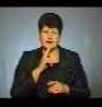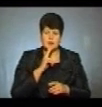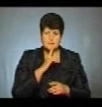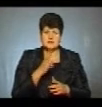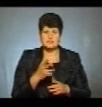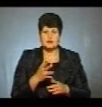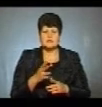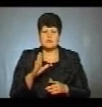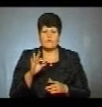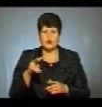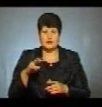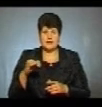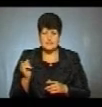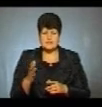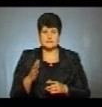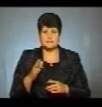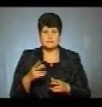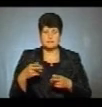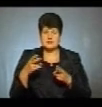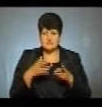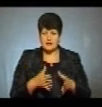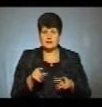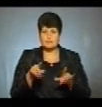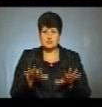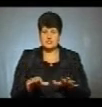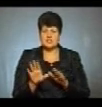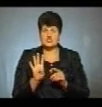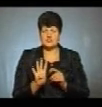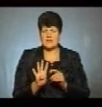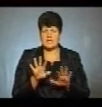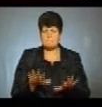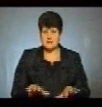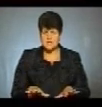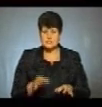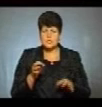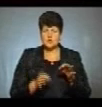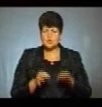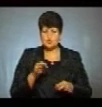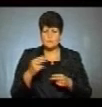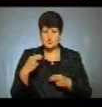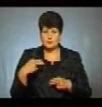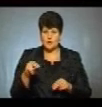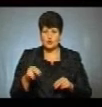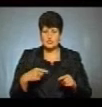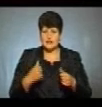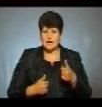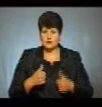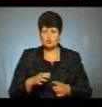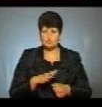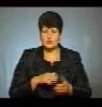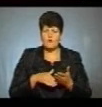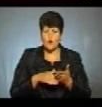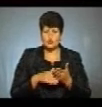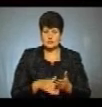учні Волинського ліцею імені Нестора Літописця. Вони посіли четверте місце. Суддями чемпіонату були волонтери з Корпусу миру